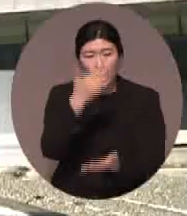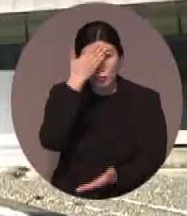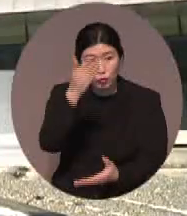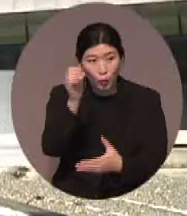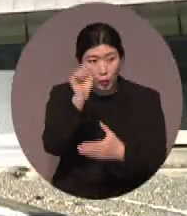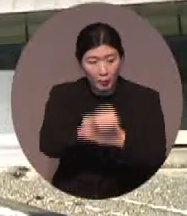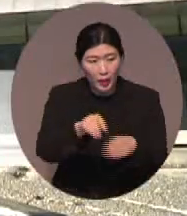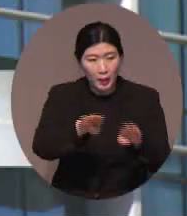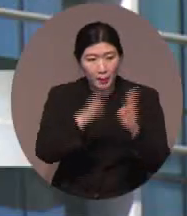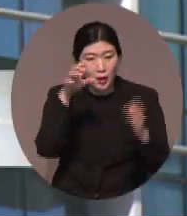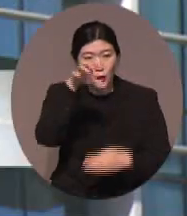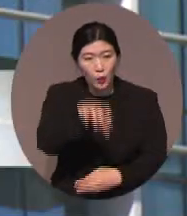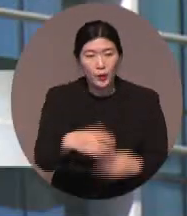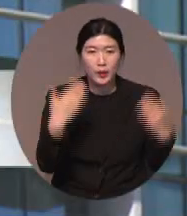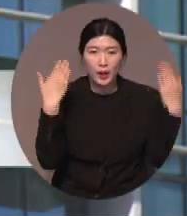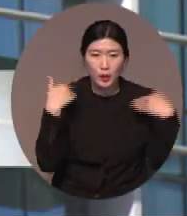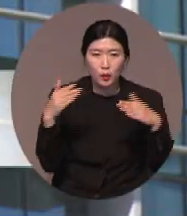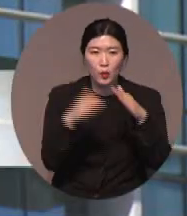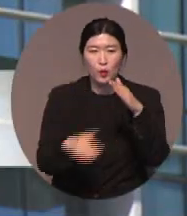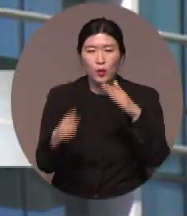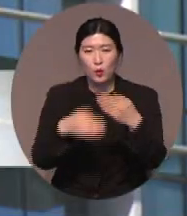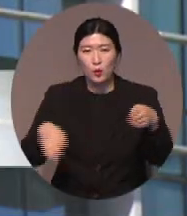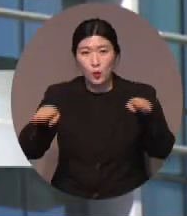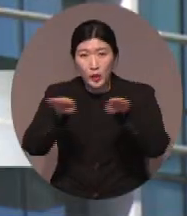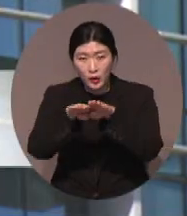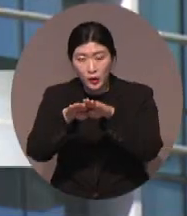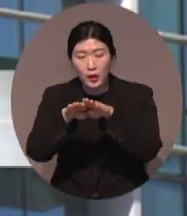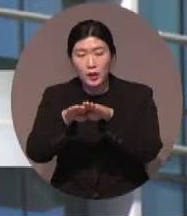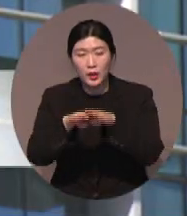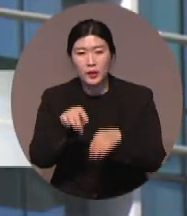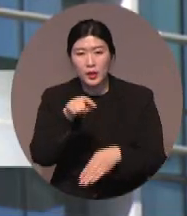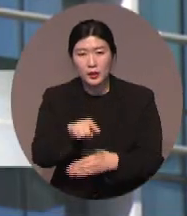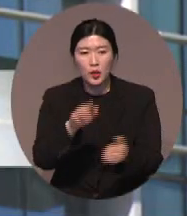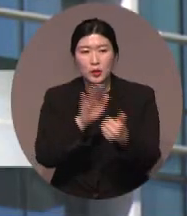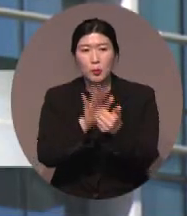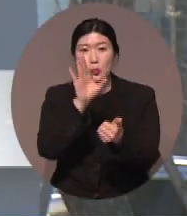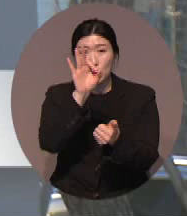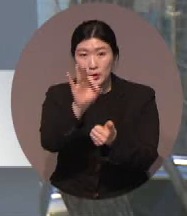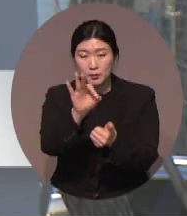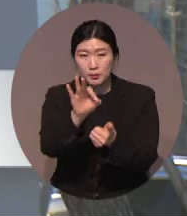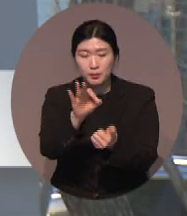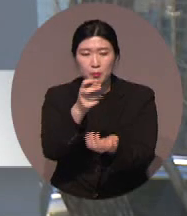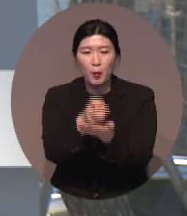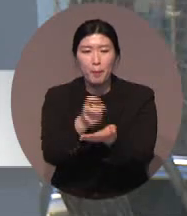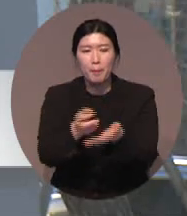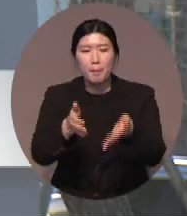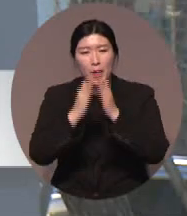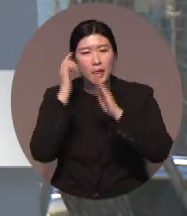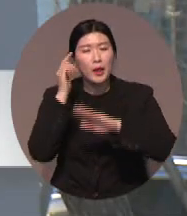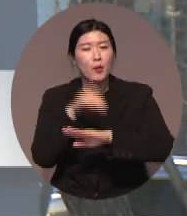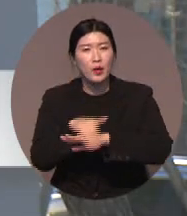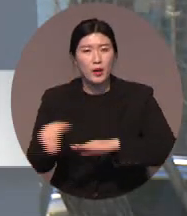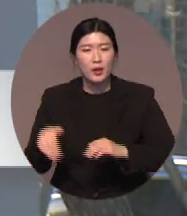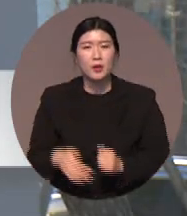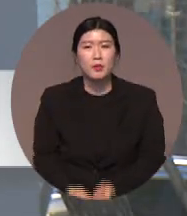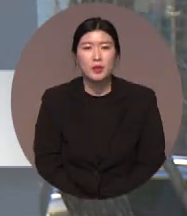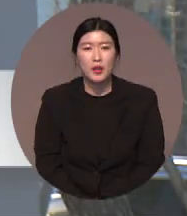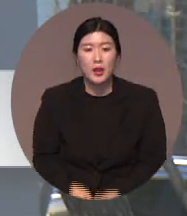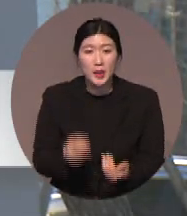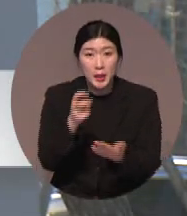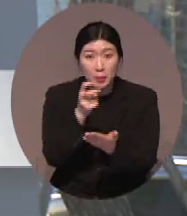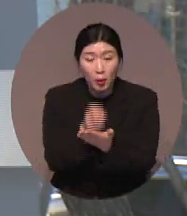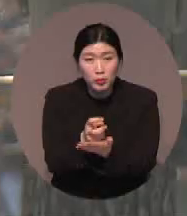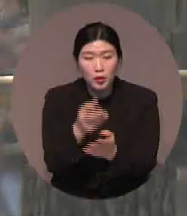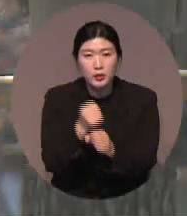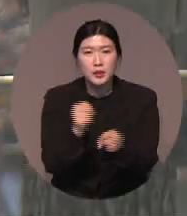개방하는 학교와 공공기관 공공주택 등의 보조금을 지원하는 내용을 담고 있습니다 조례안은